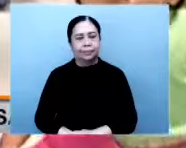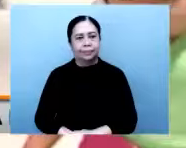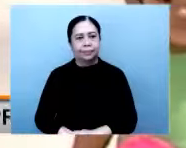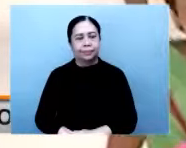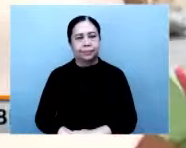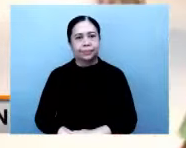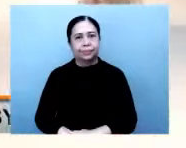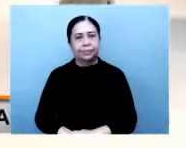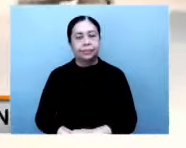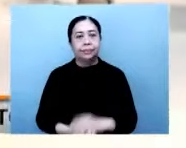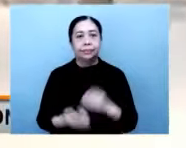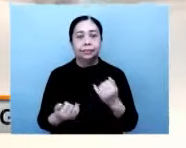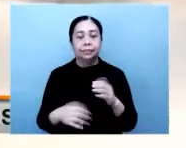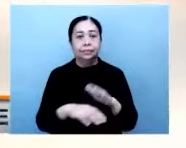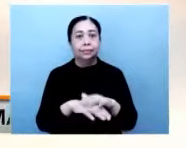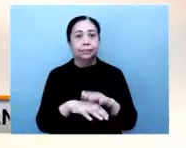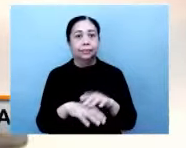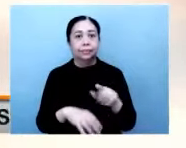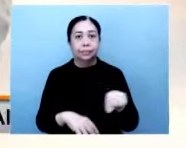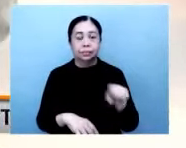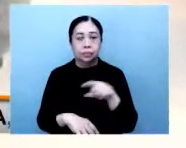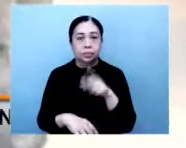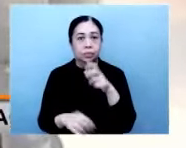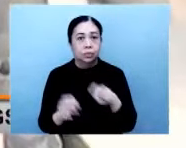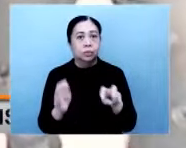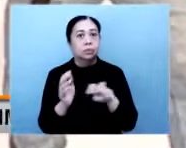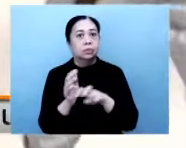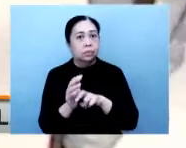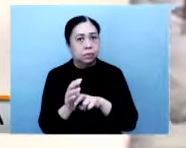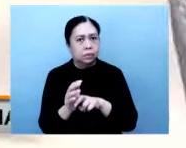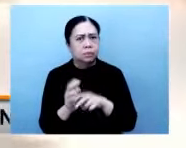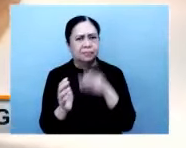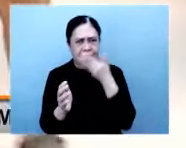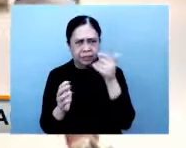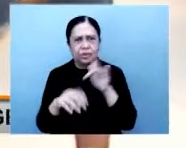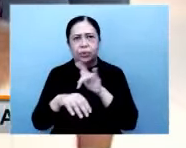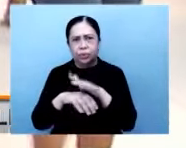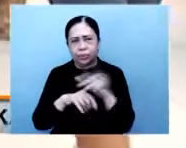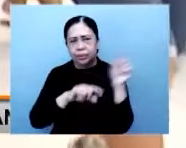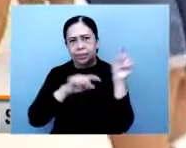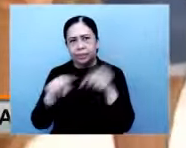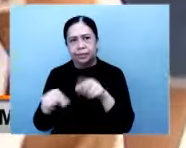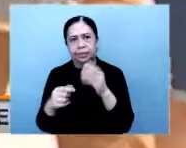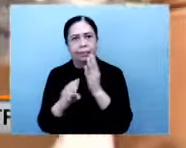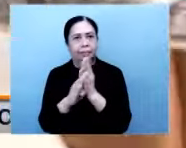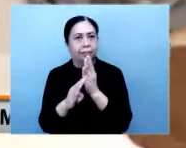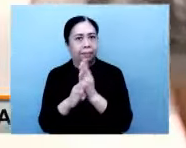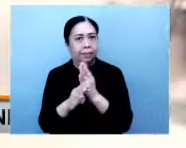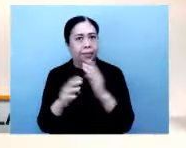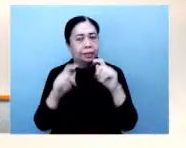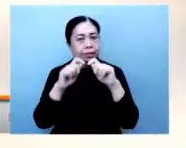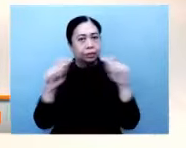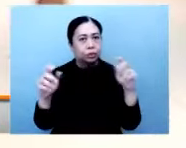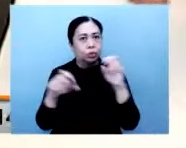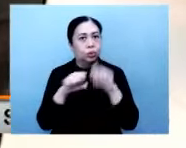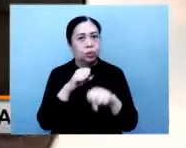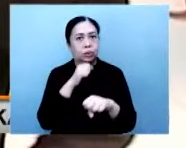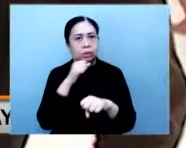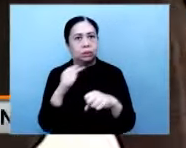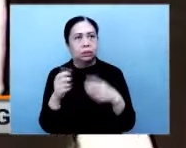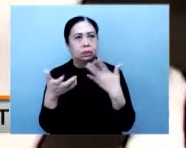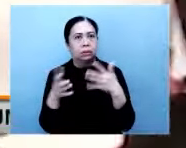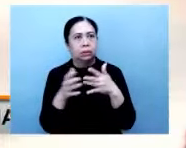Jester, pinapaalalahanan naman natin ang mga pasahero na mas agahan ang pagpunta sa mga bus terminals para hindi sila maiwan